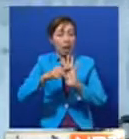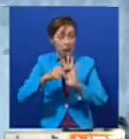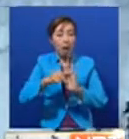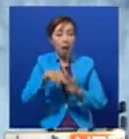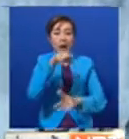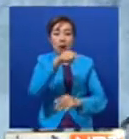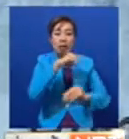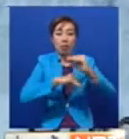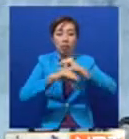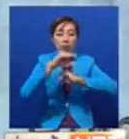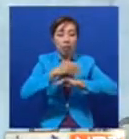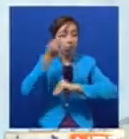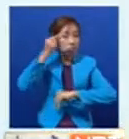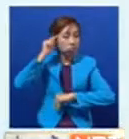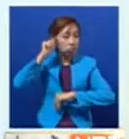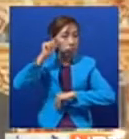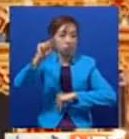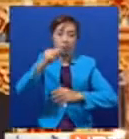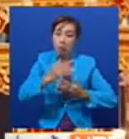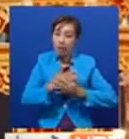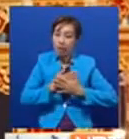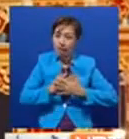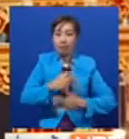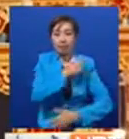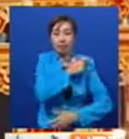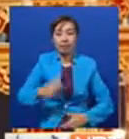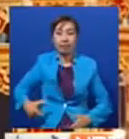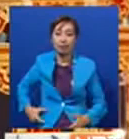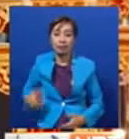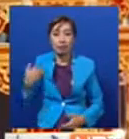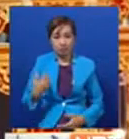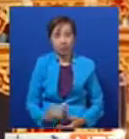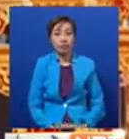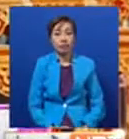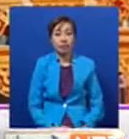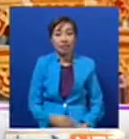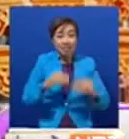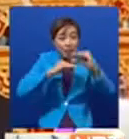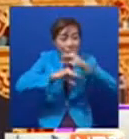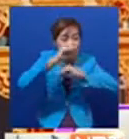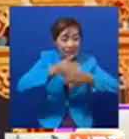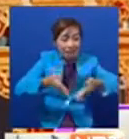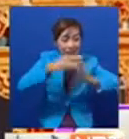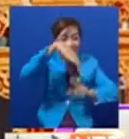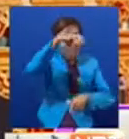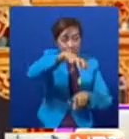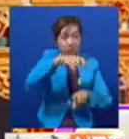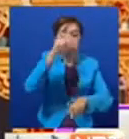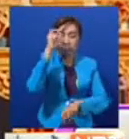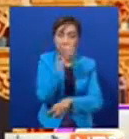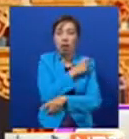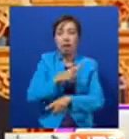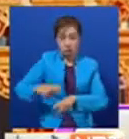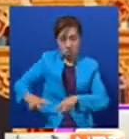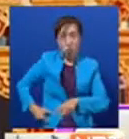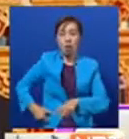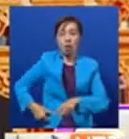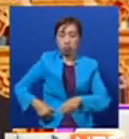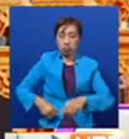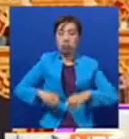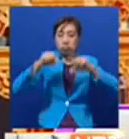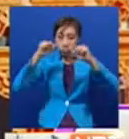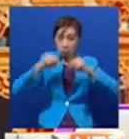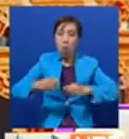งรักภักดีต่อพระมหากษัตริย ์ได้รับพระบรมราชานุญาตจากพระบาทสมเด็จพระเจ้าอยู่หัวให้จัดสร้าง